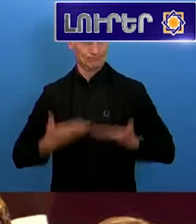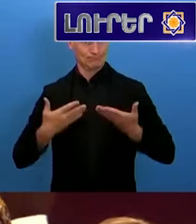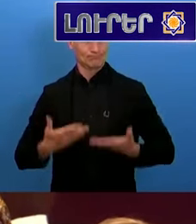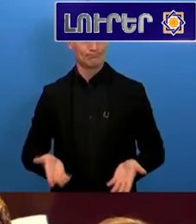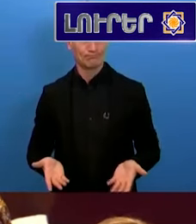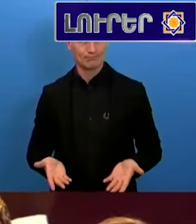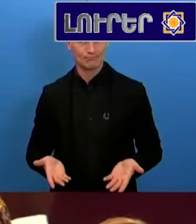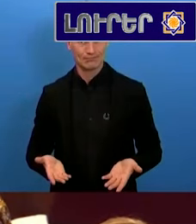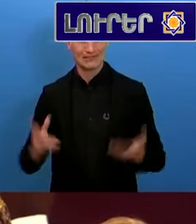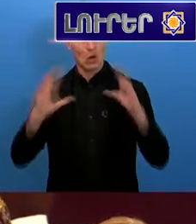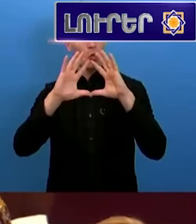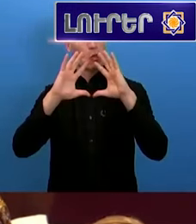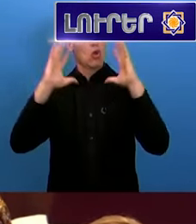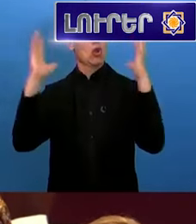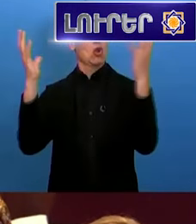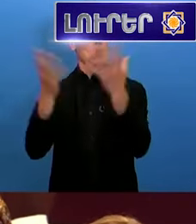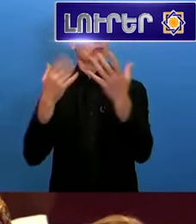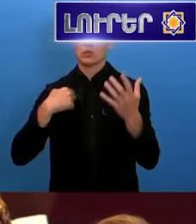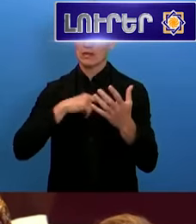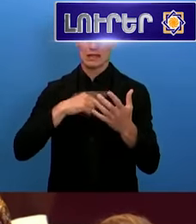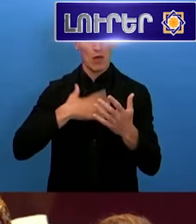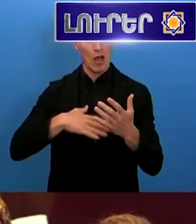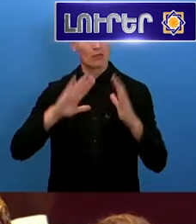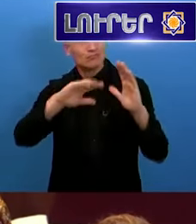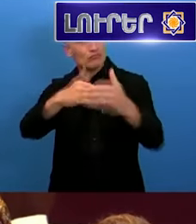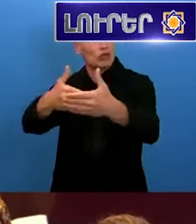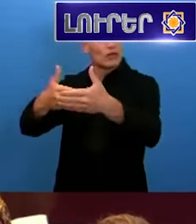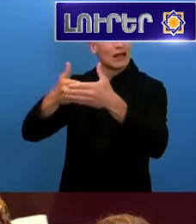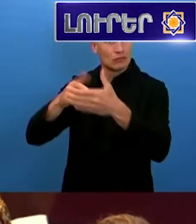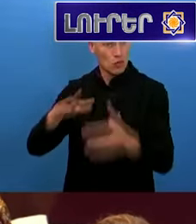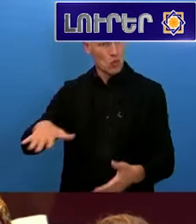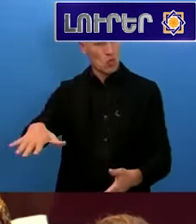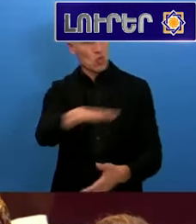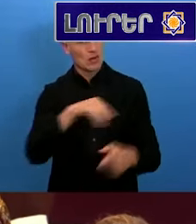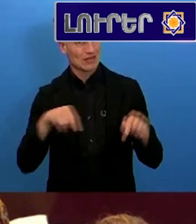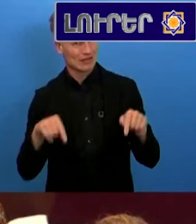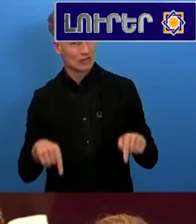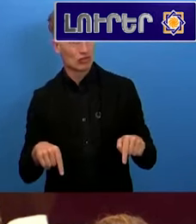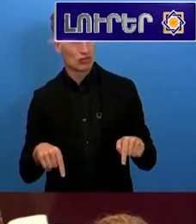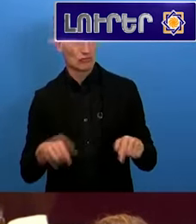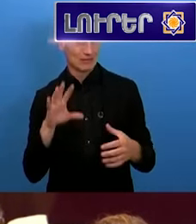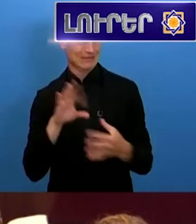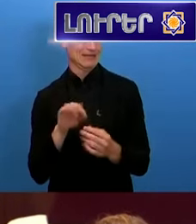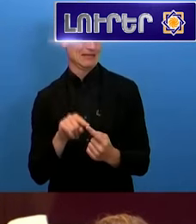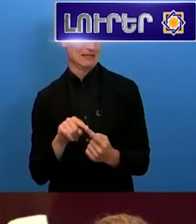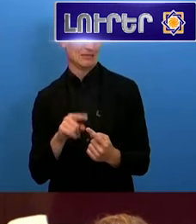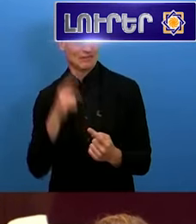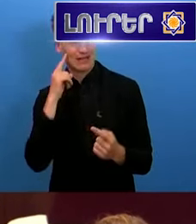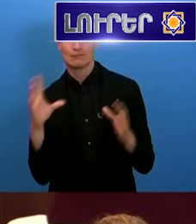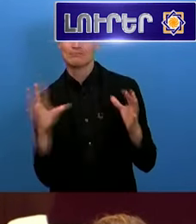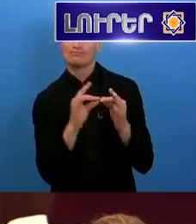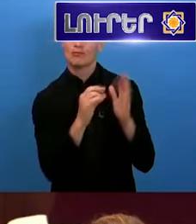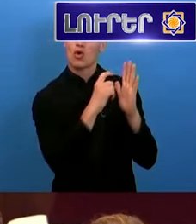հետո ցեղասպանության մտադրությունը վերածվալ ցեղասպանության հանցագործության վերի արդյունքում տեղ ունեցալ 120,000 բնիկ հայերի էթնիկ զտումն